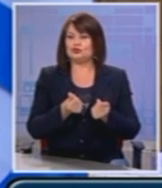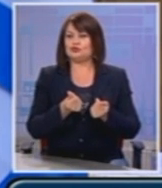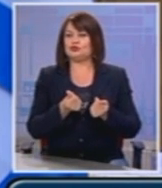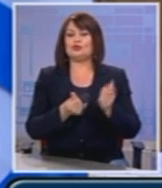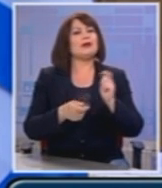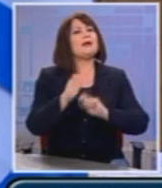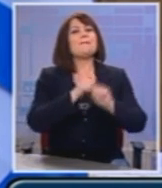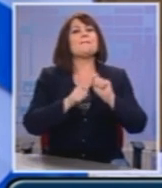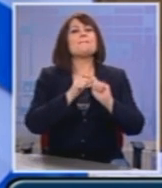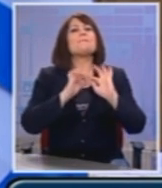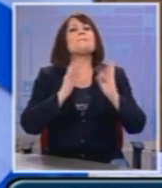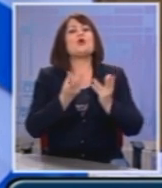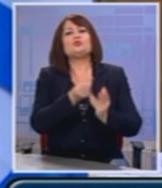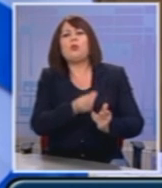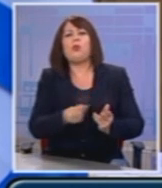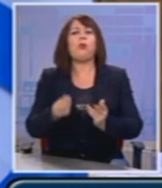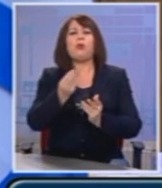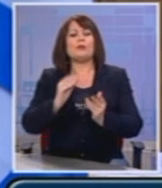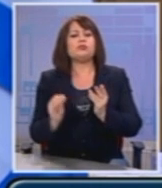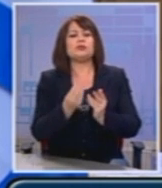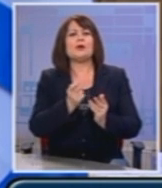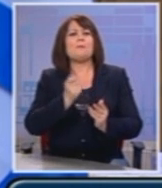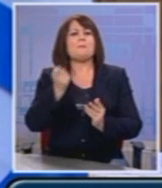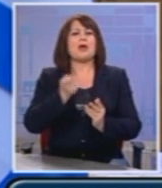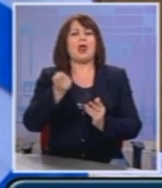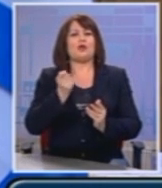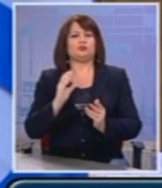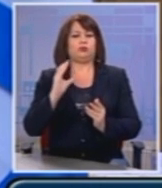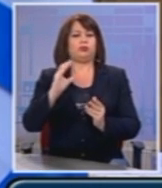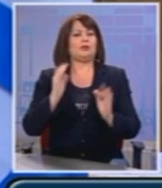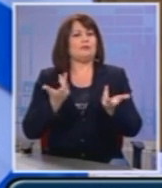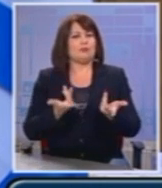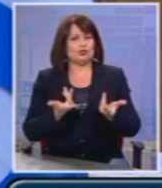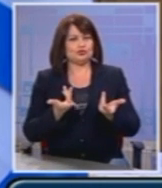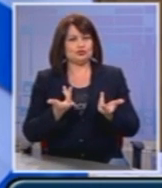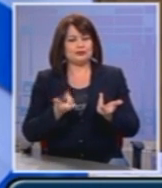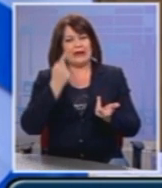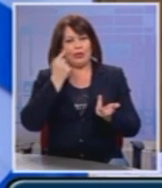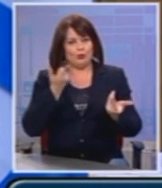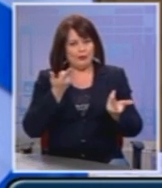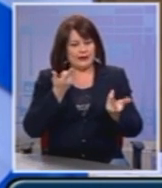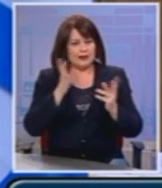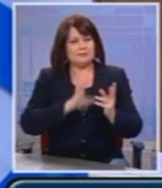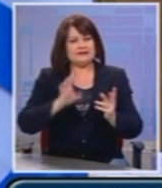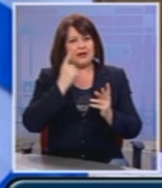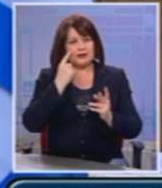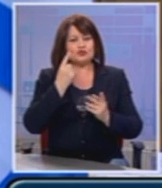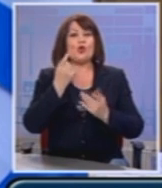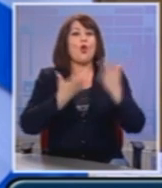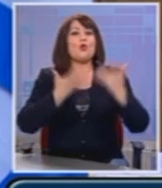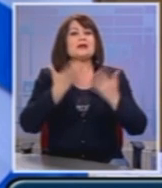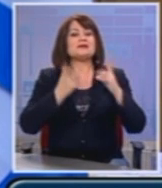δημιουργήθηκε και διογκώθηκε το δημόσιο χρέος να πραγματοποιήσει λογιστικό